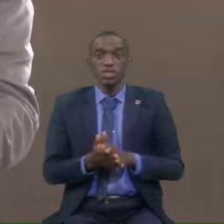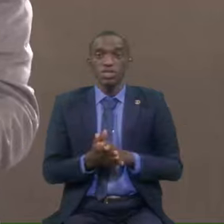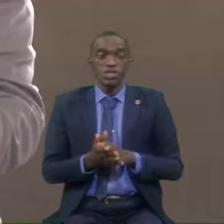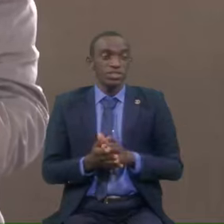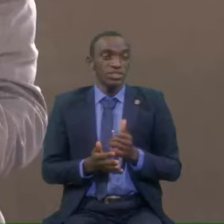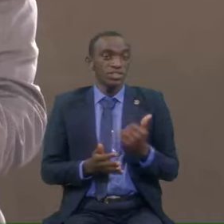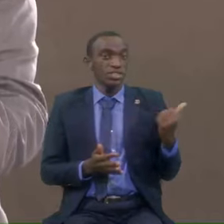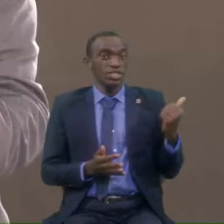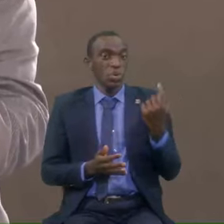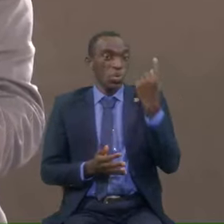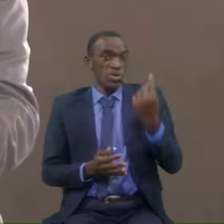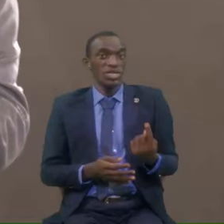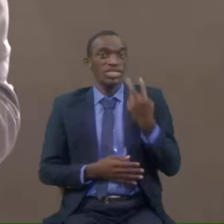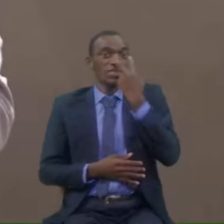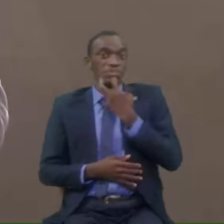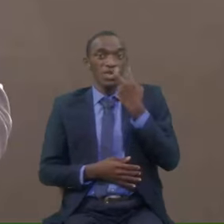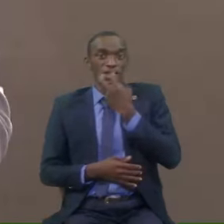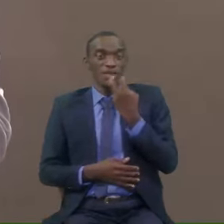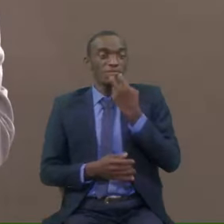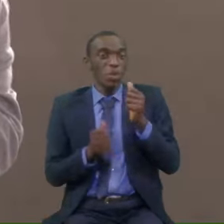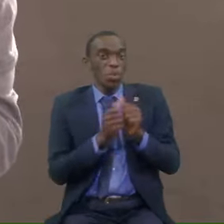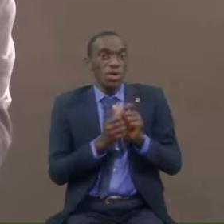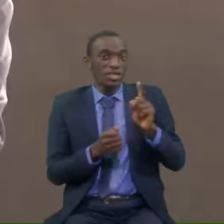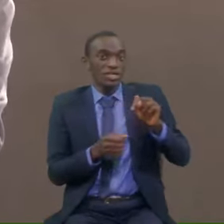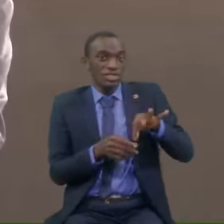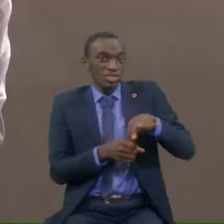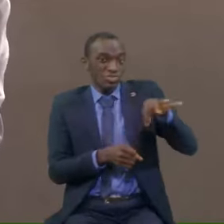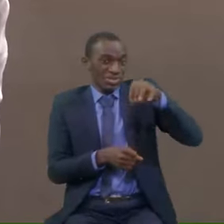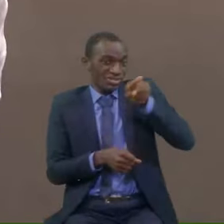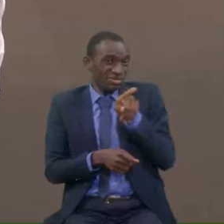elle était la seule qui parlait, mais il y avait des esprits en elle.